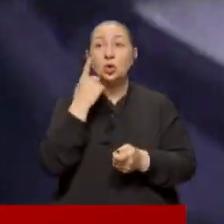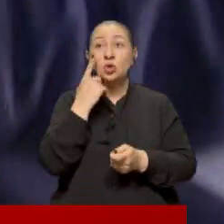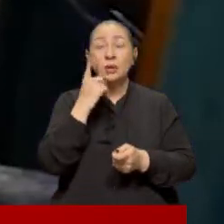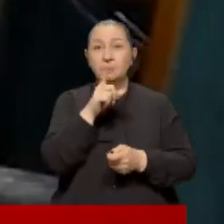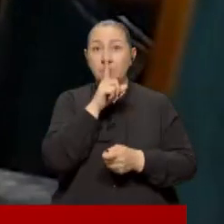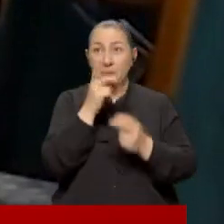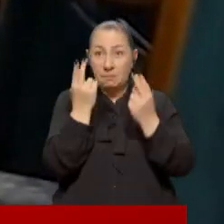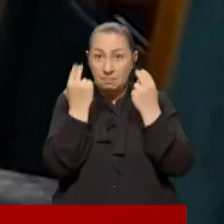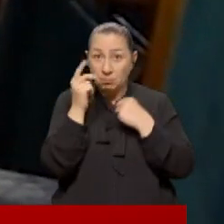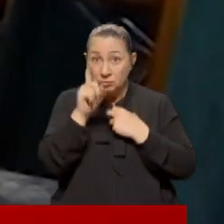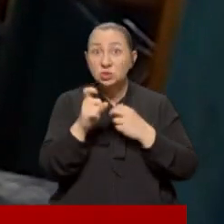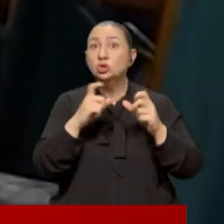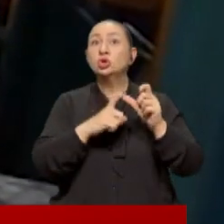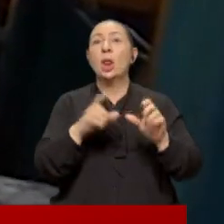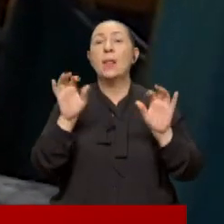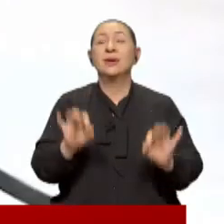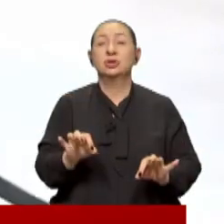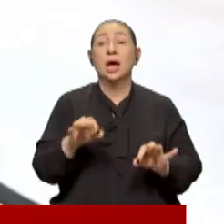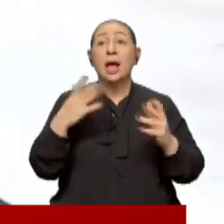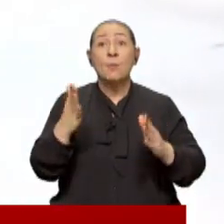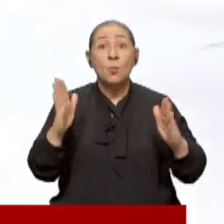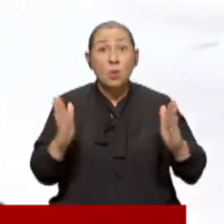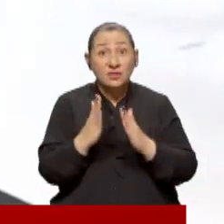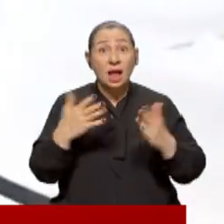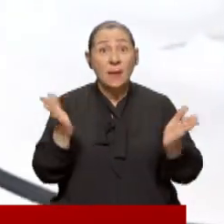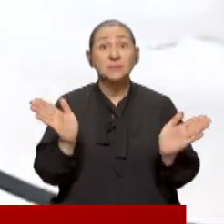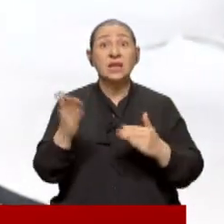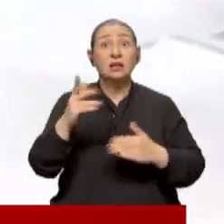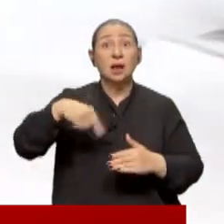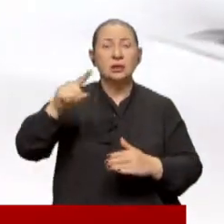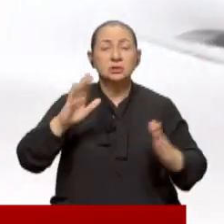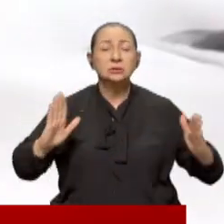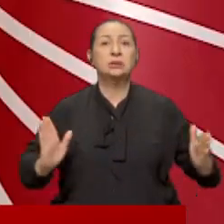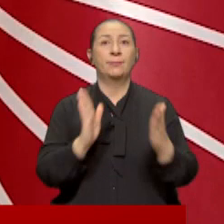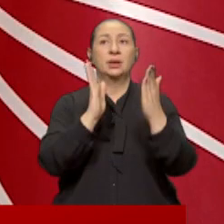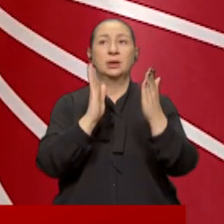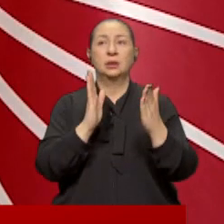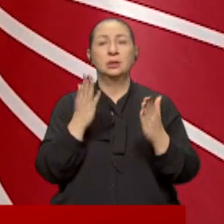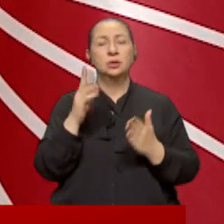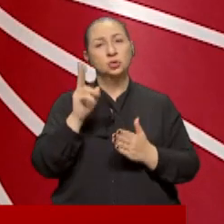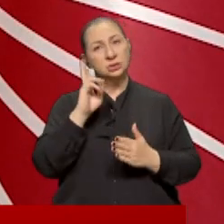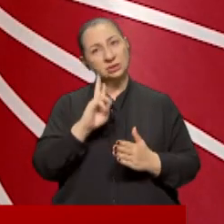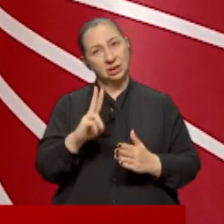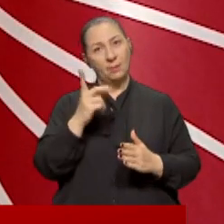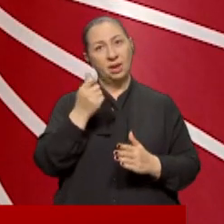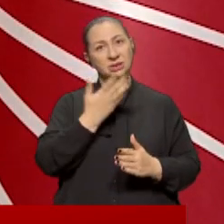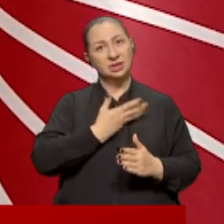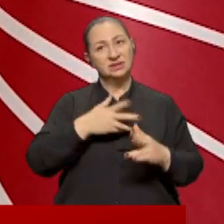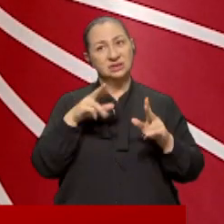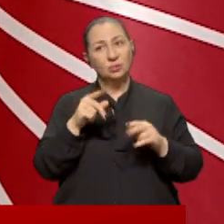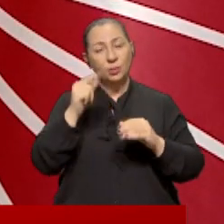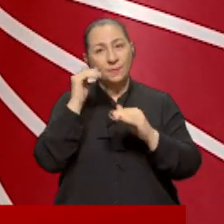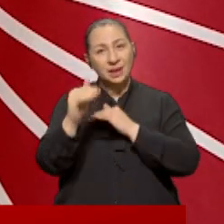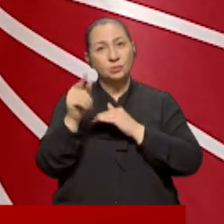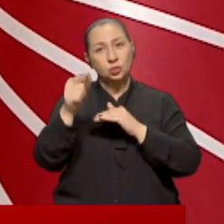göz mü yumuyor sorularını gündeme getirdi. Hem muhalefetin hem sendikaların tepkisini topladı. Ya şu zenginleri ve parayı sevdiğiniz kadar